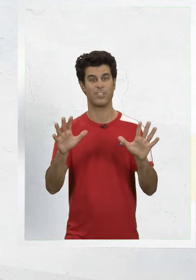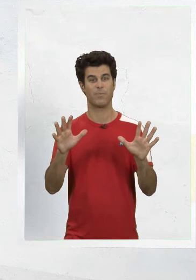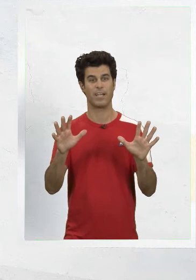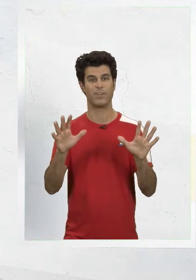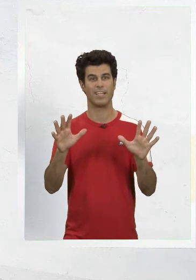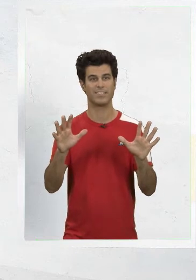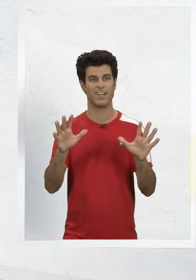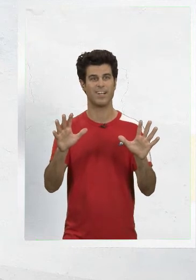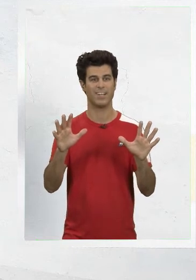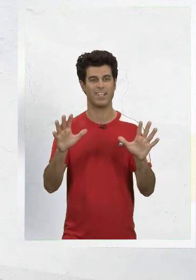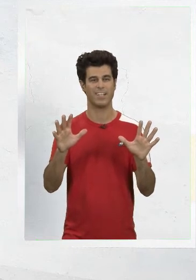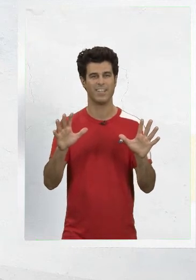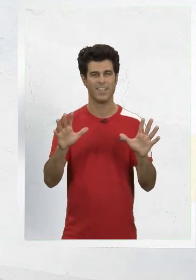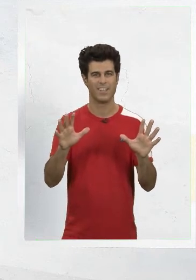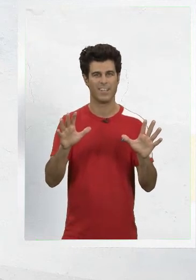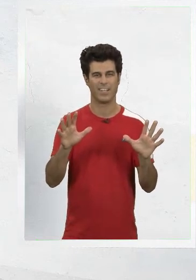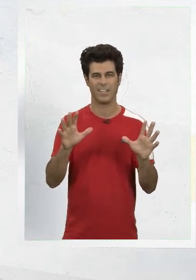נראה לי שמעיין וגלעד ככה